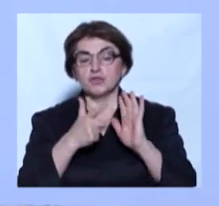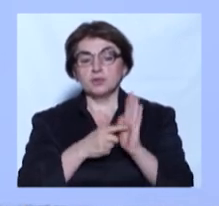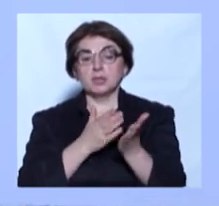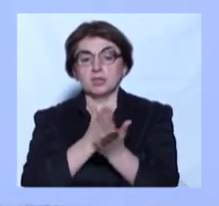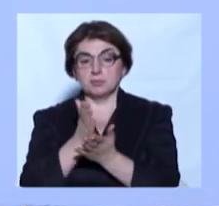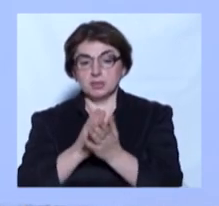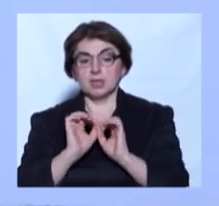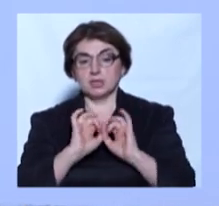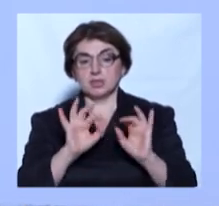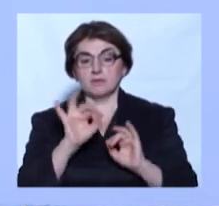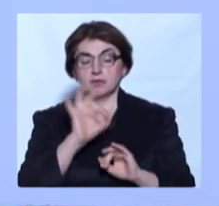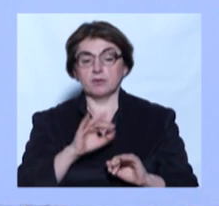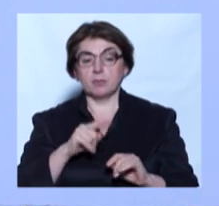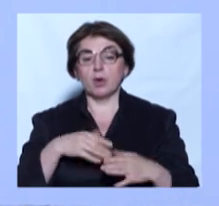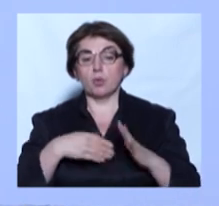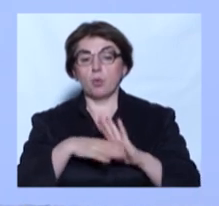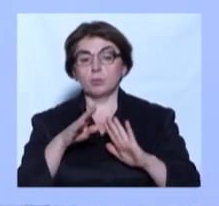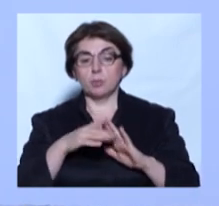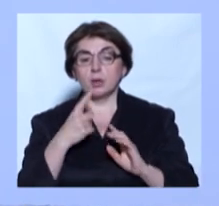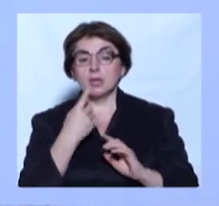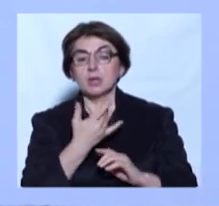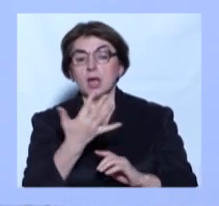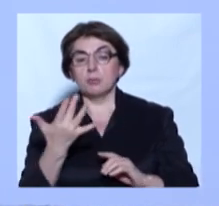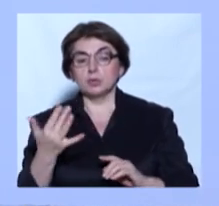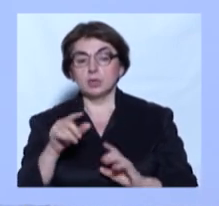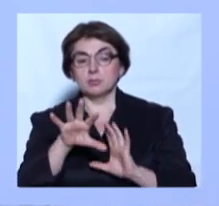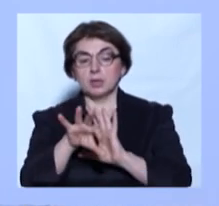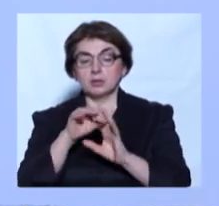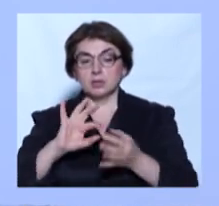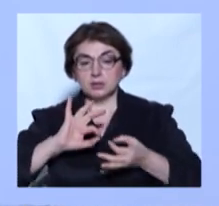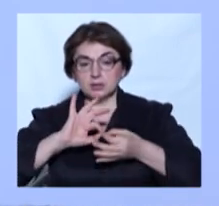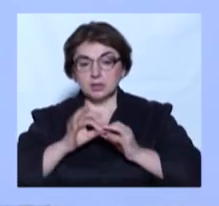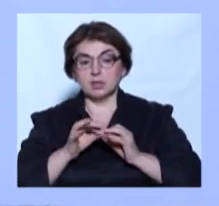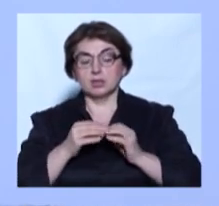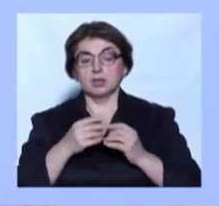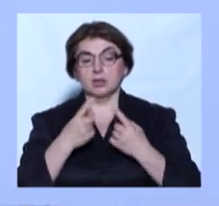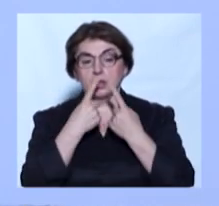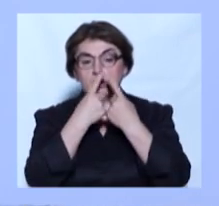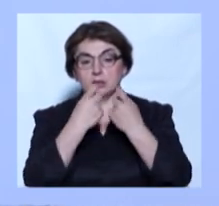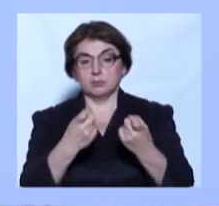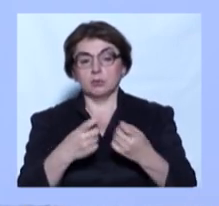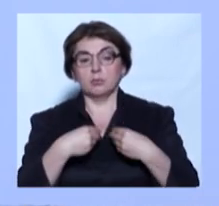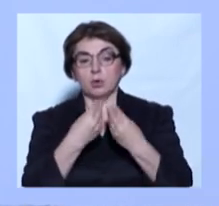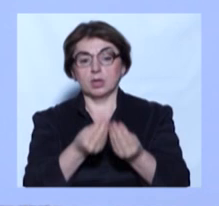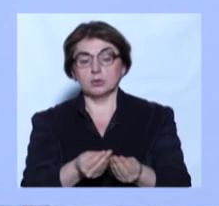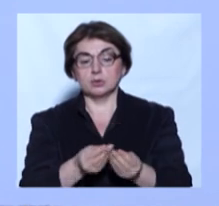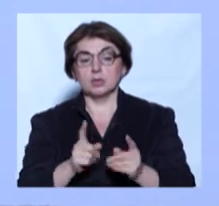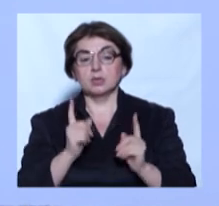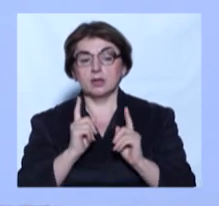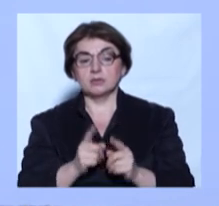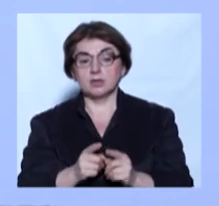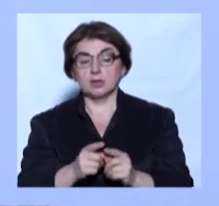თუმცა დღეს მე მინდა უფრო მეტად რამდენიმე საკითხს უფრო კონკრეტ დაუკონკრეტდეთ, უფრო კონკრეტულად განვიხილოთ და